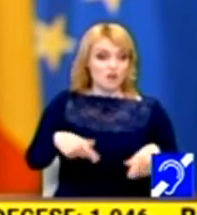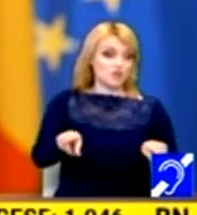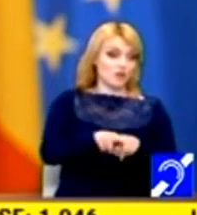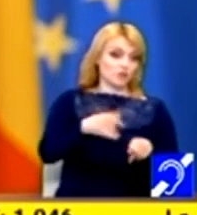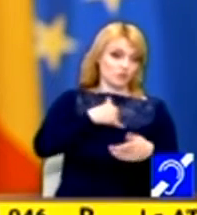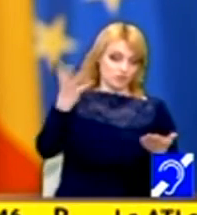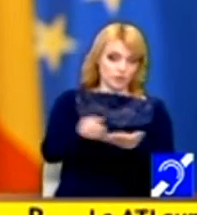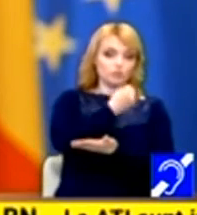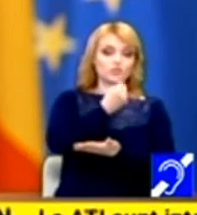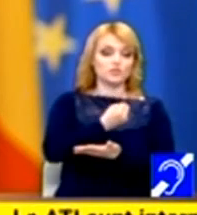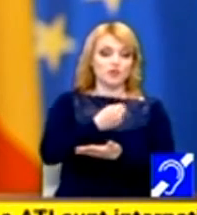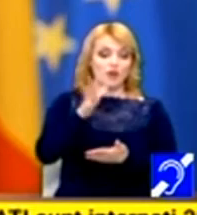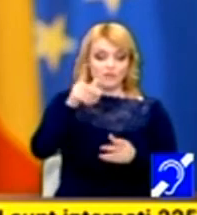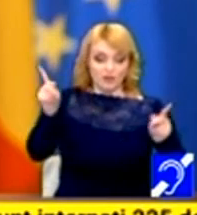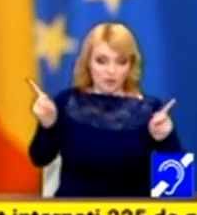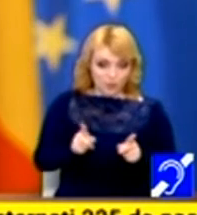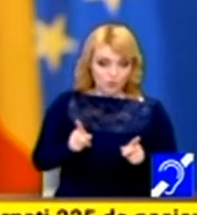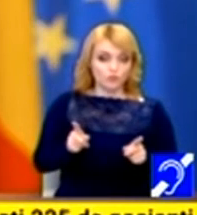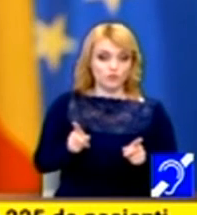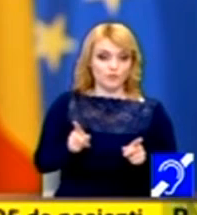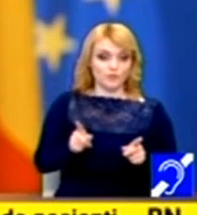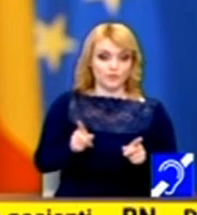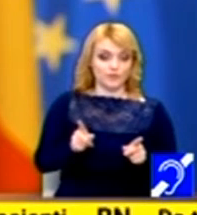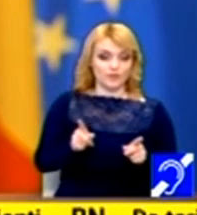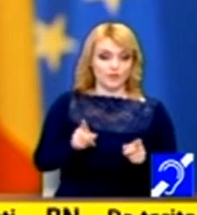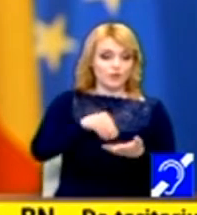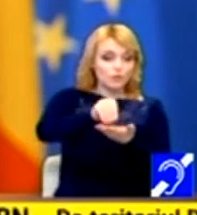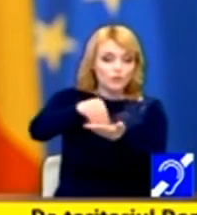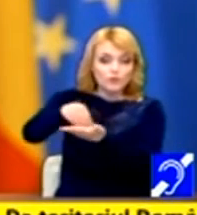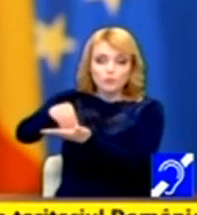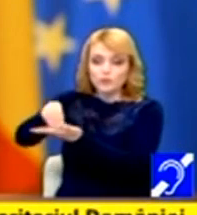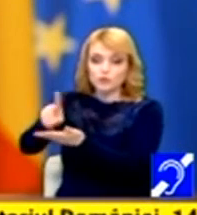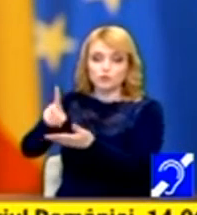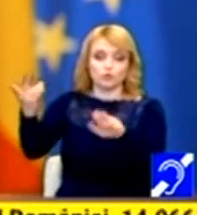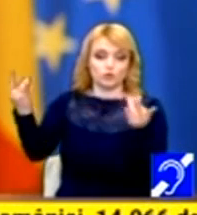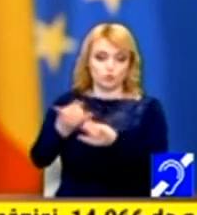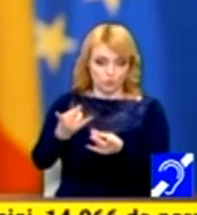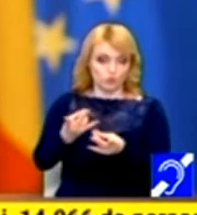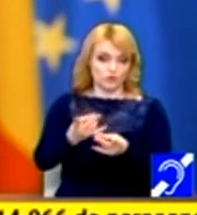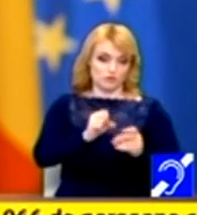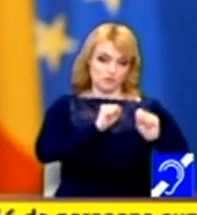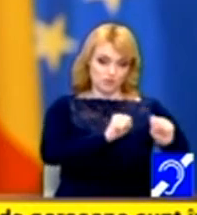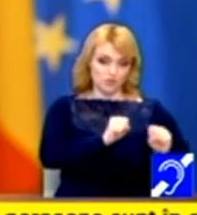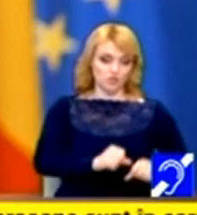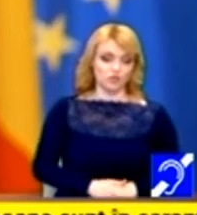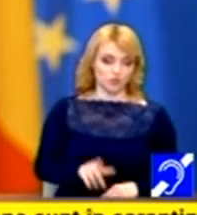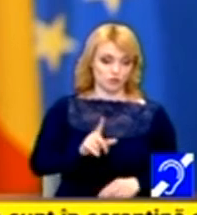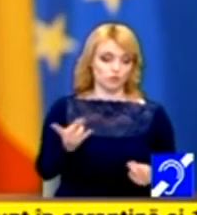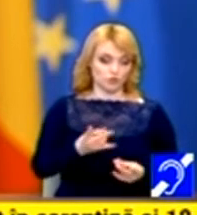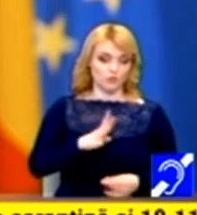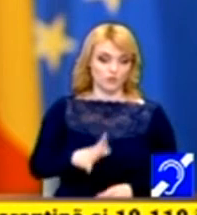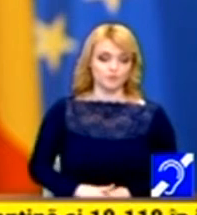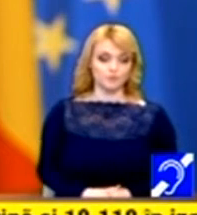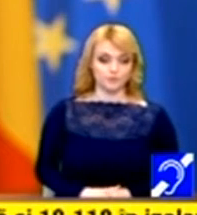că am reușit, ca într-un timp foarte scurt, să achiziționăm tot ce era nevoie.